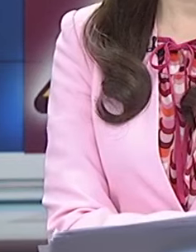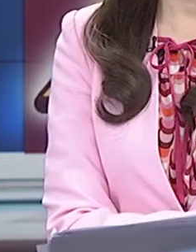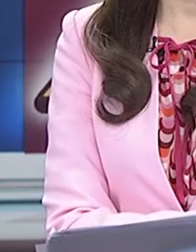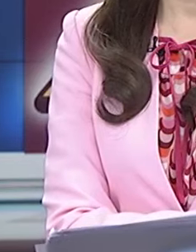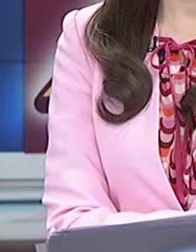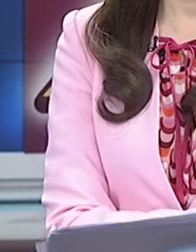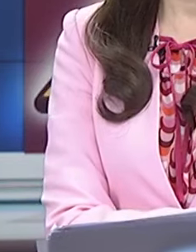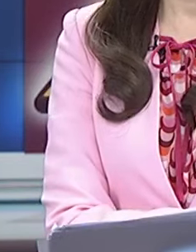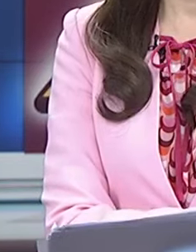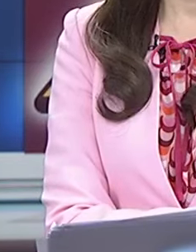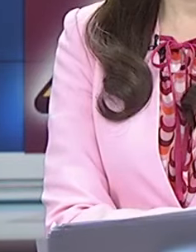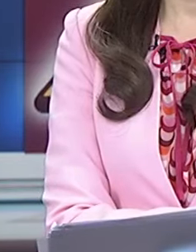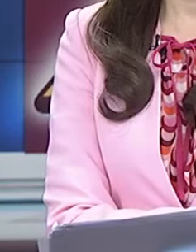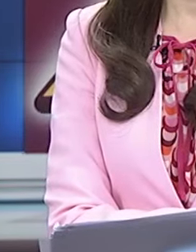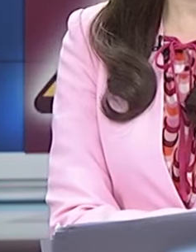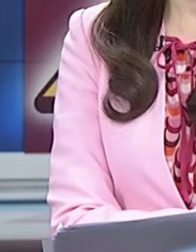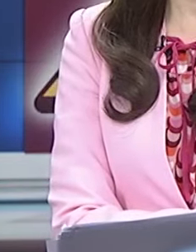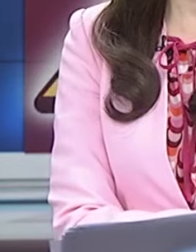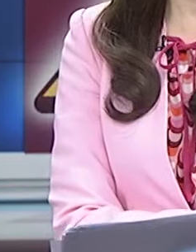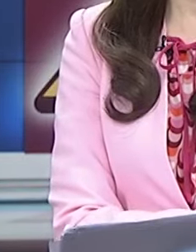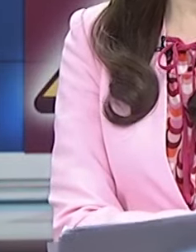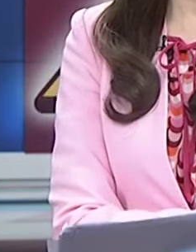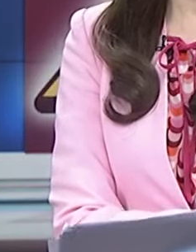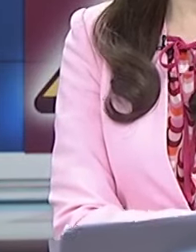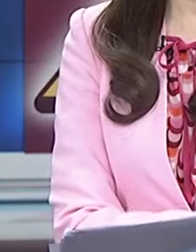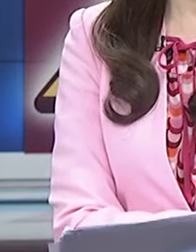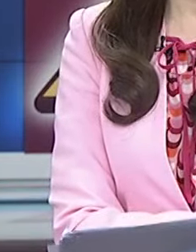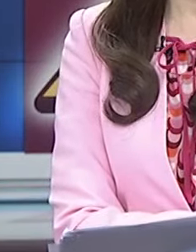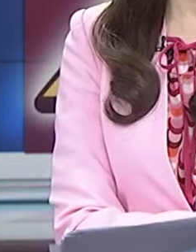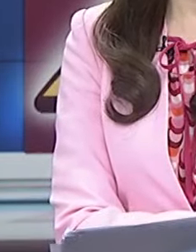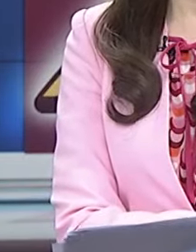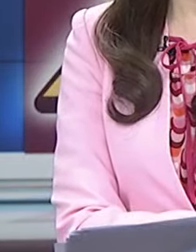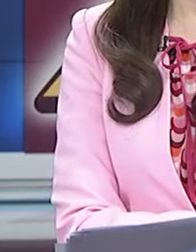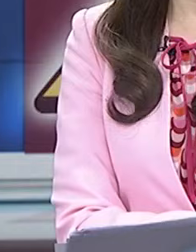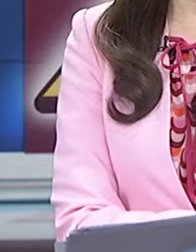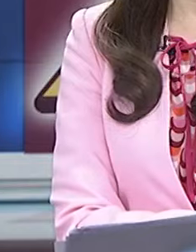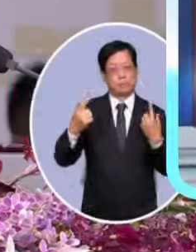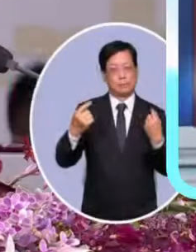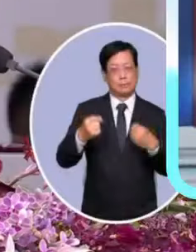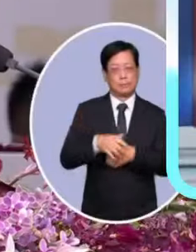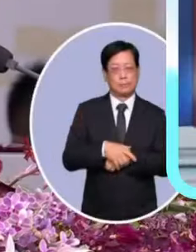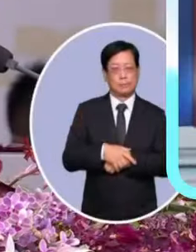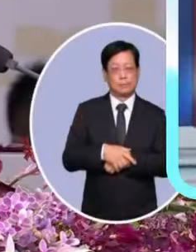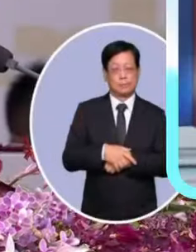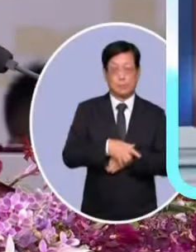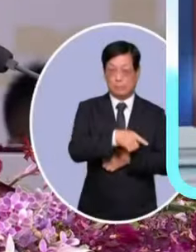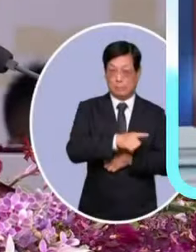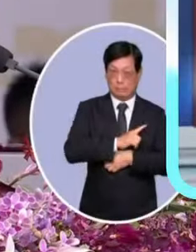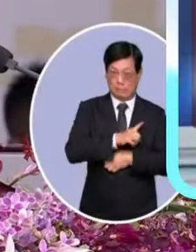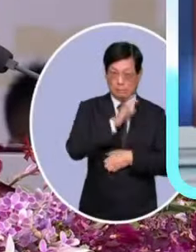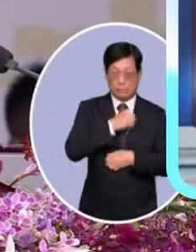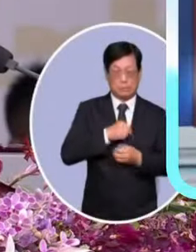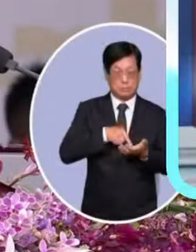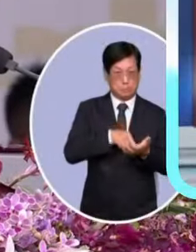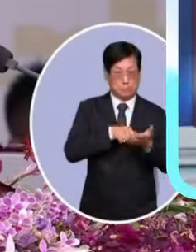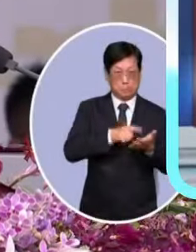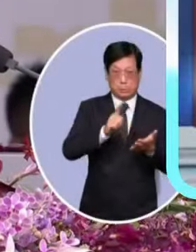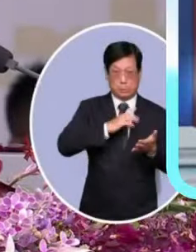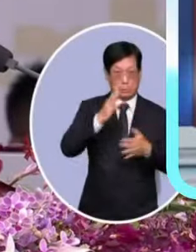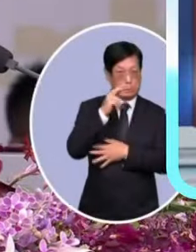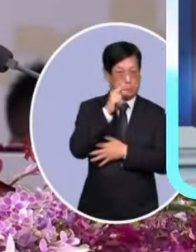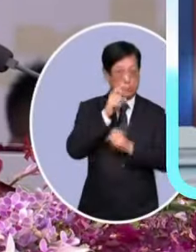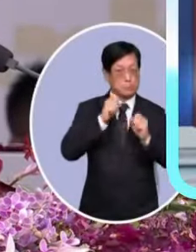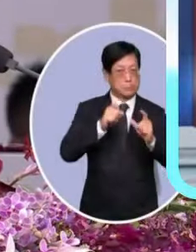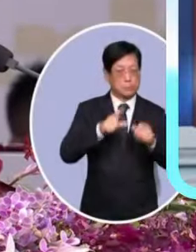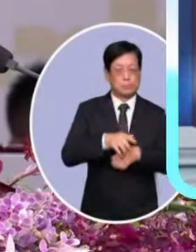是笃定他不要玩你的游戏嘛，他就直接说，就一口气就要把互不隶属直